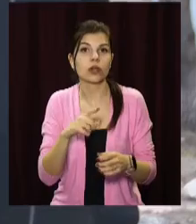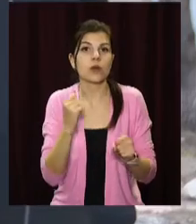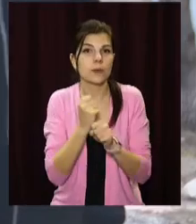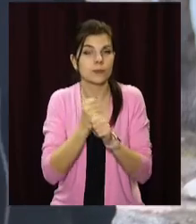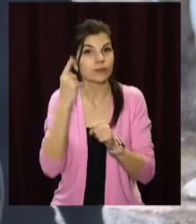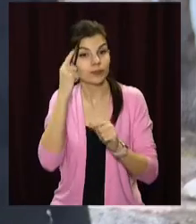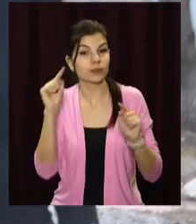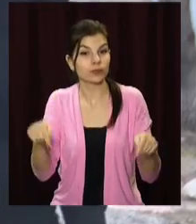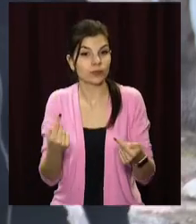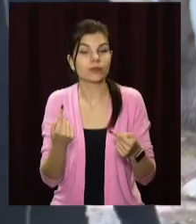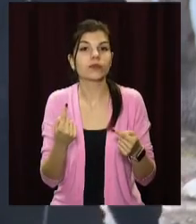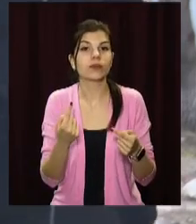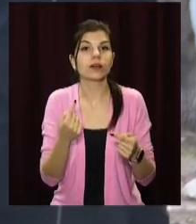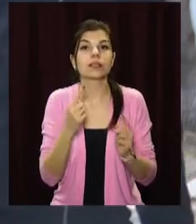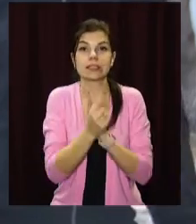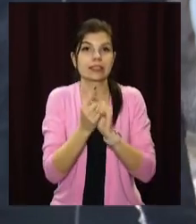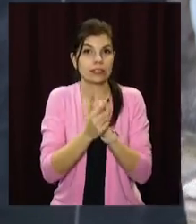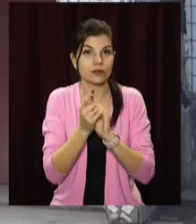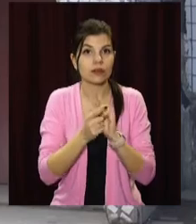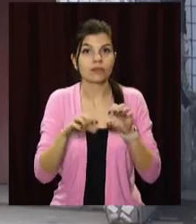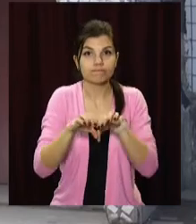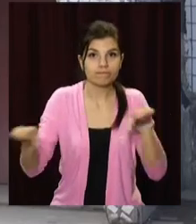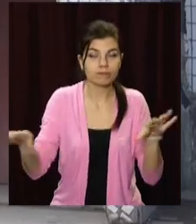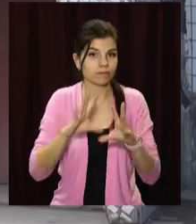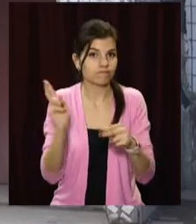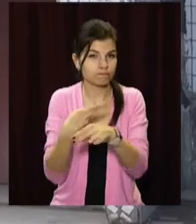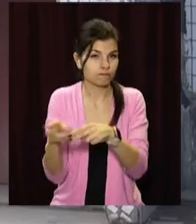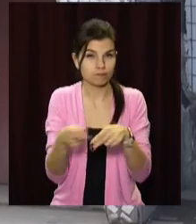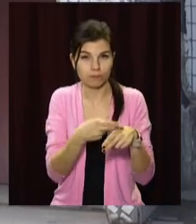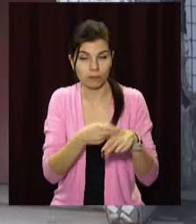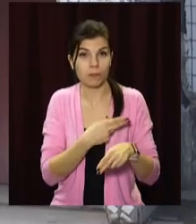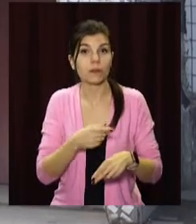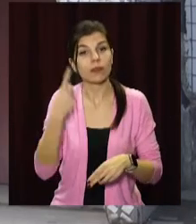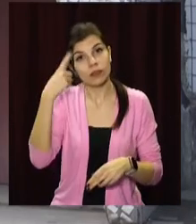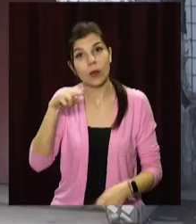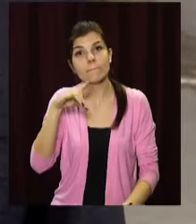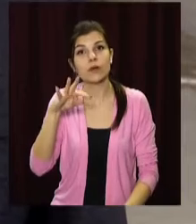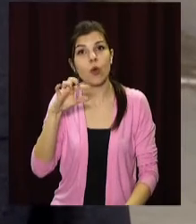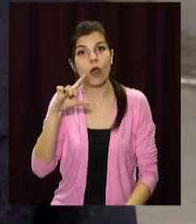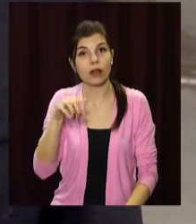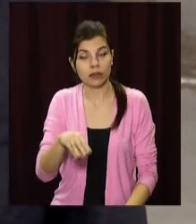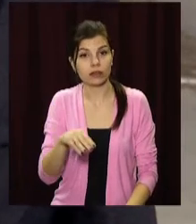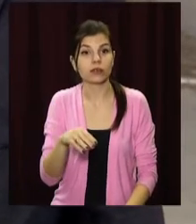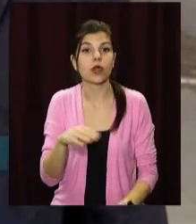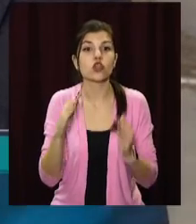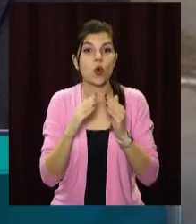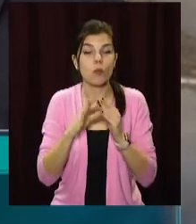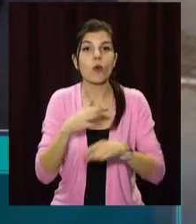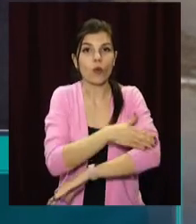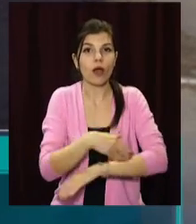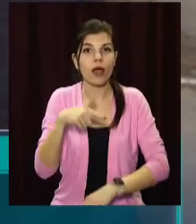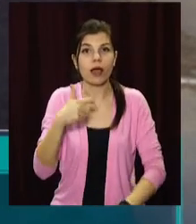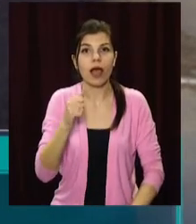і реалізували проєкт з реконструкції мереж. Ми розробили проєкт реконструкції водоснабження, водоотведення домів по вулиці